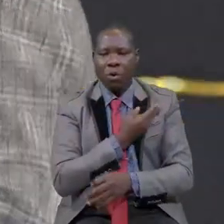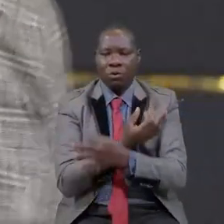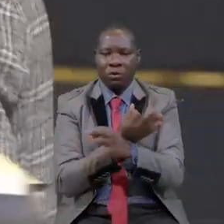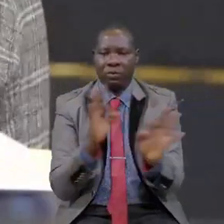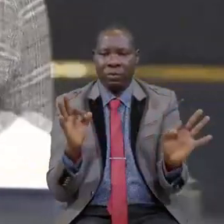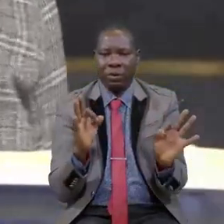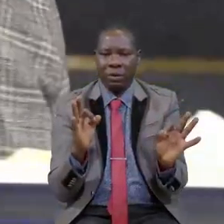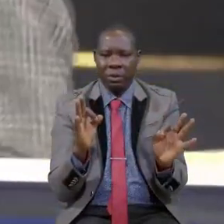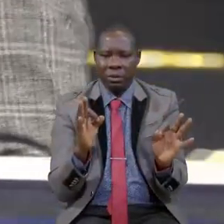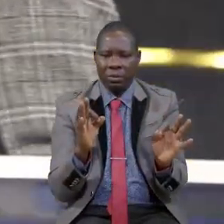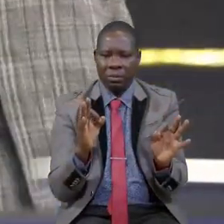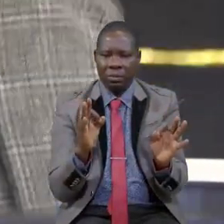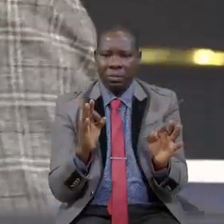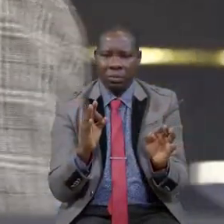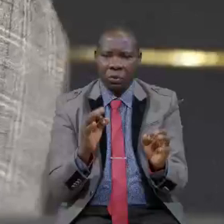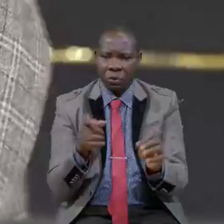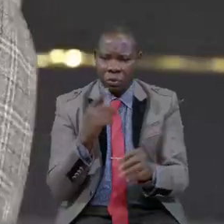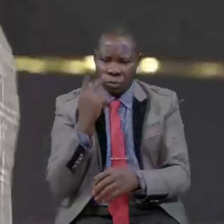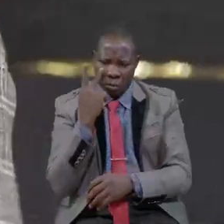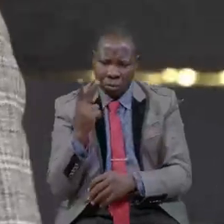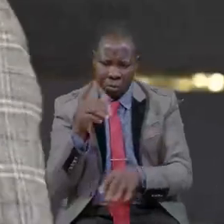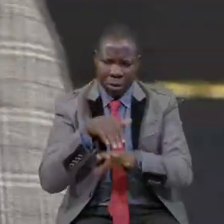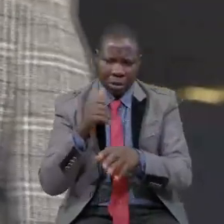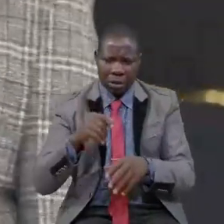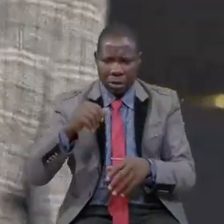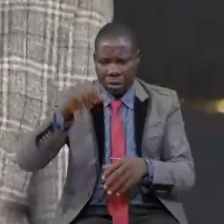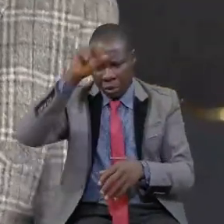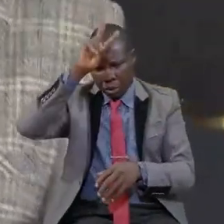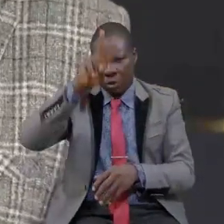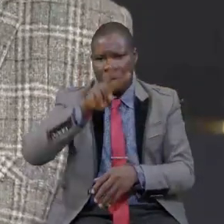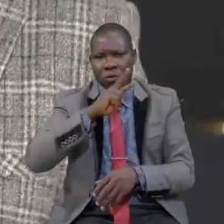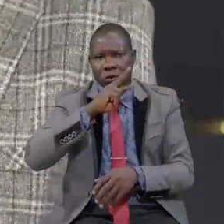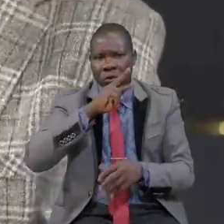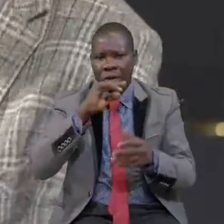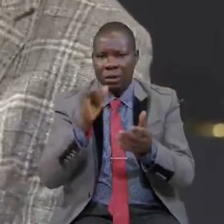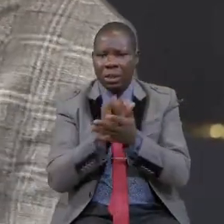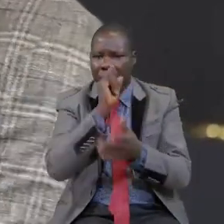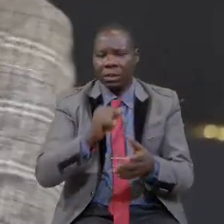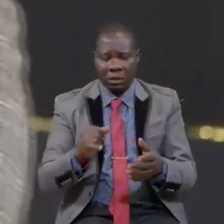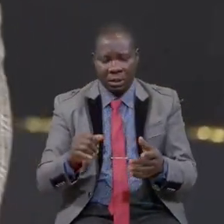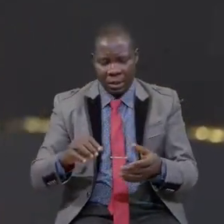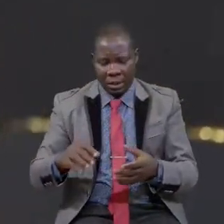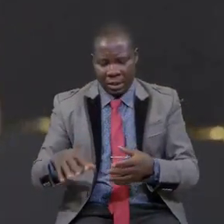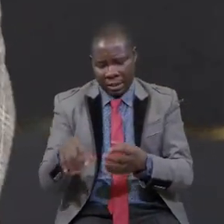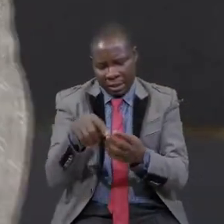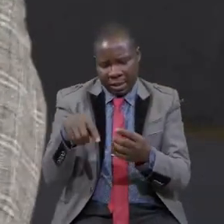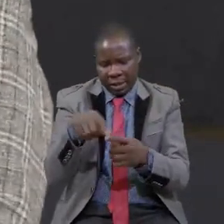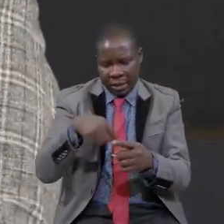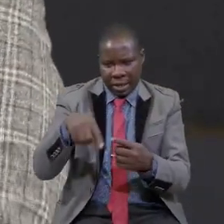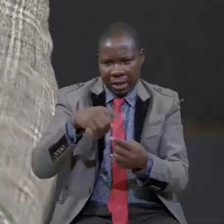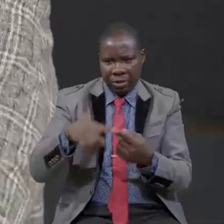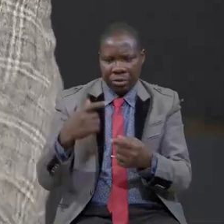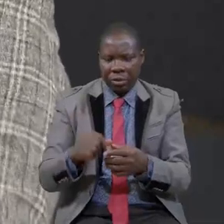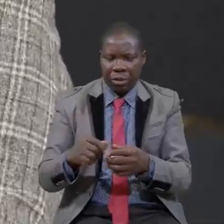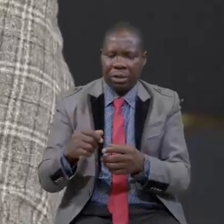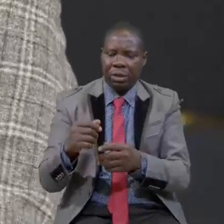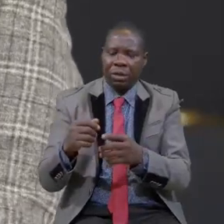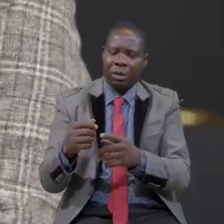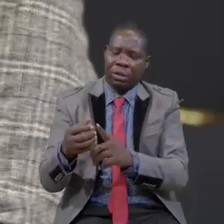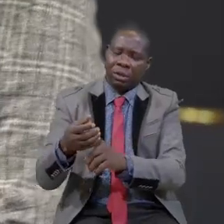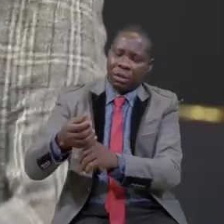affranchir, vous voyez, le bouc, la chèvre qu'on attache à un poteau, quelqu'un vient